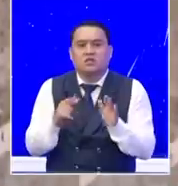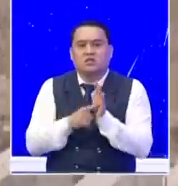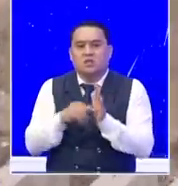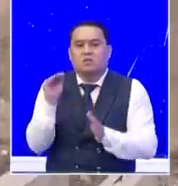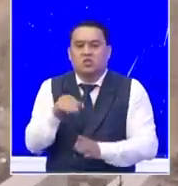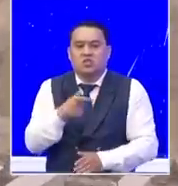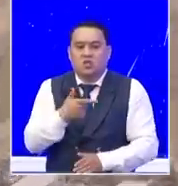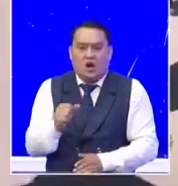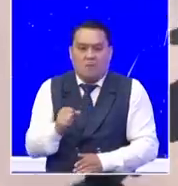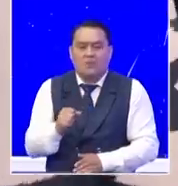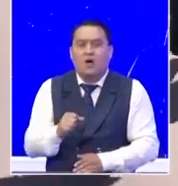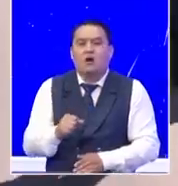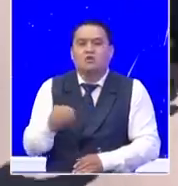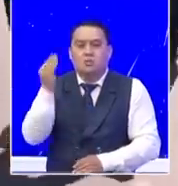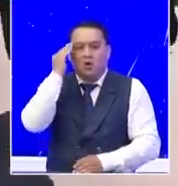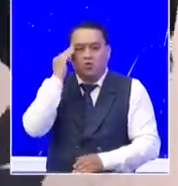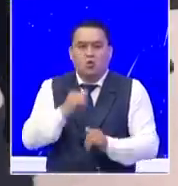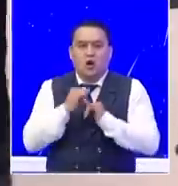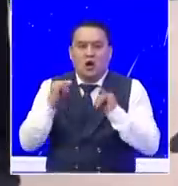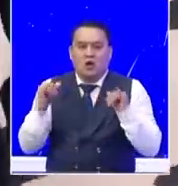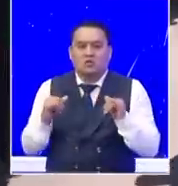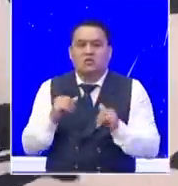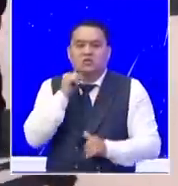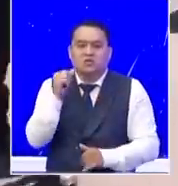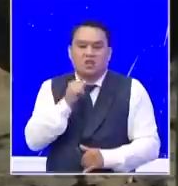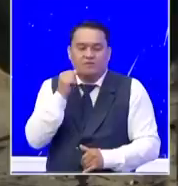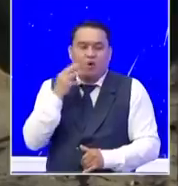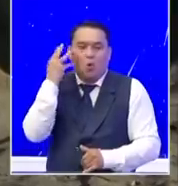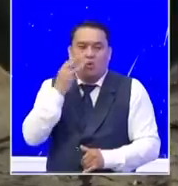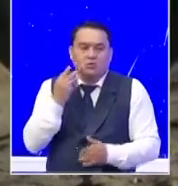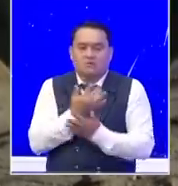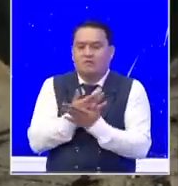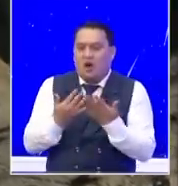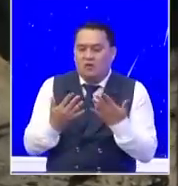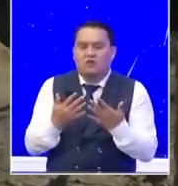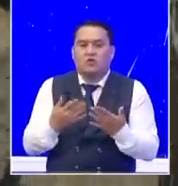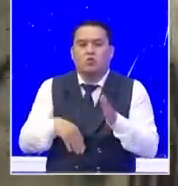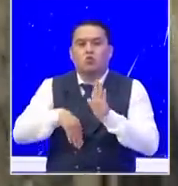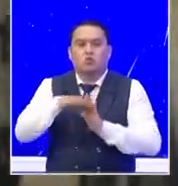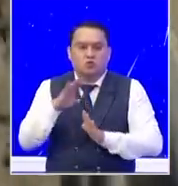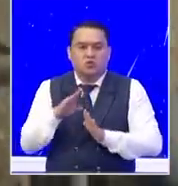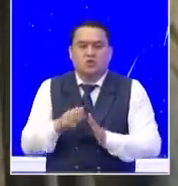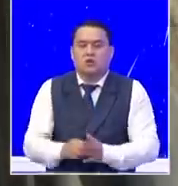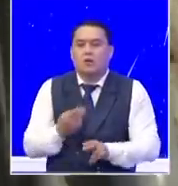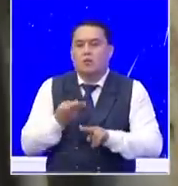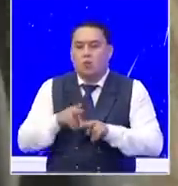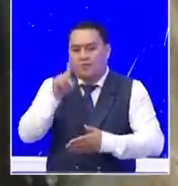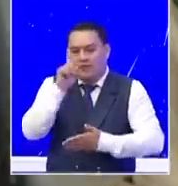7 тысяч гектаров. Это поспособствует развитию свекловодства, бахчеводства и других направлений аграрной сферы,